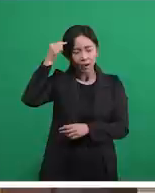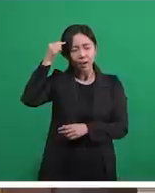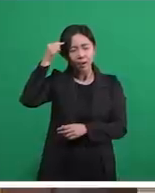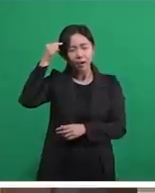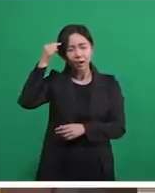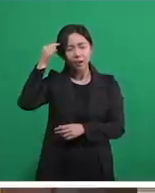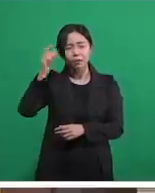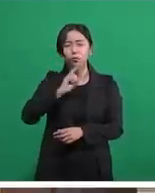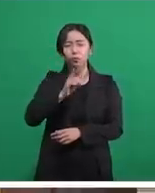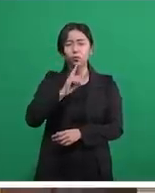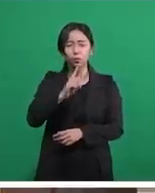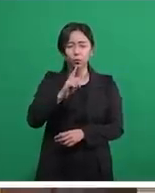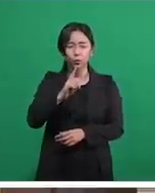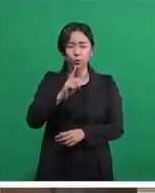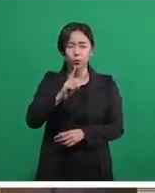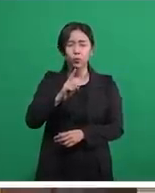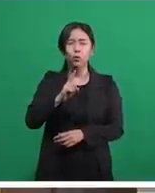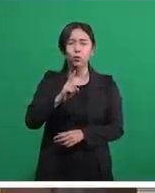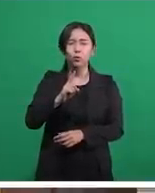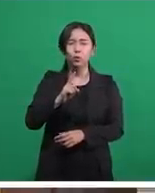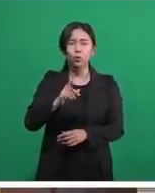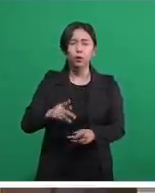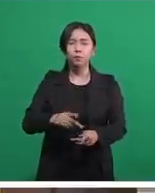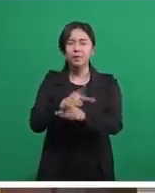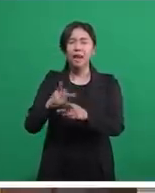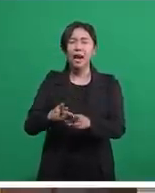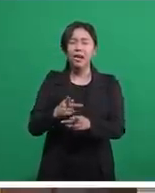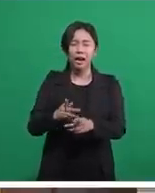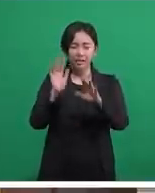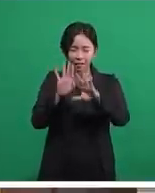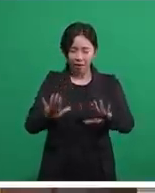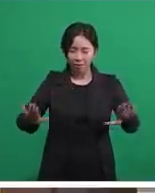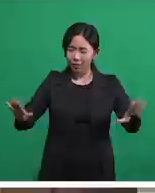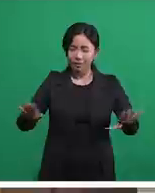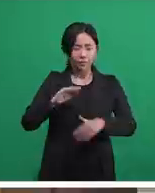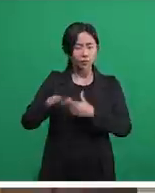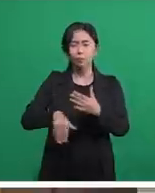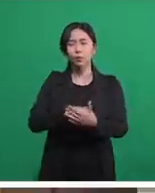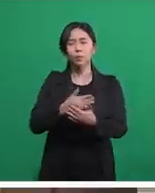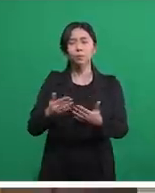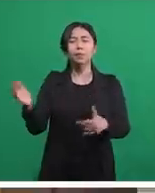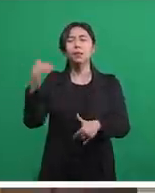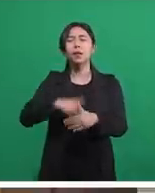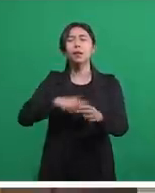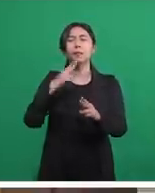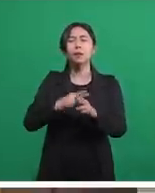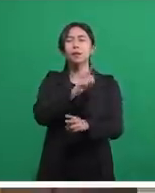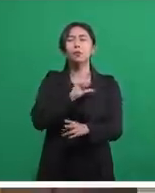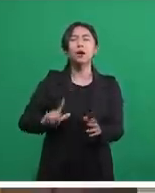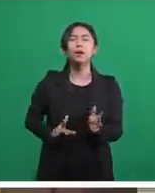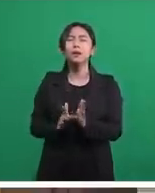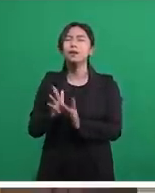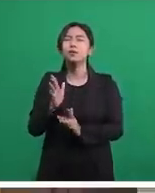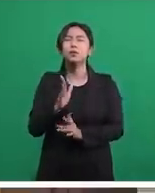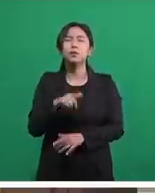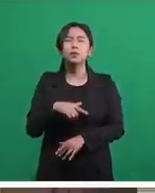dengan serius dapat mengedepankan kehidupan kesejahteraan bagi kami semua. Di dalam nama Tuhan Yesus